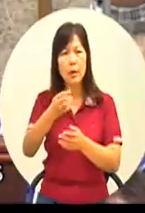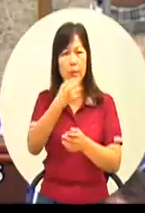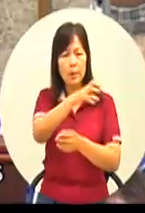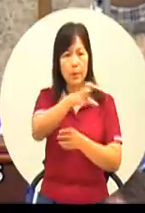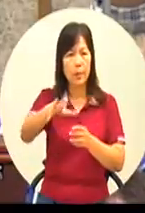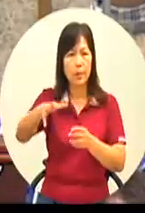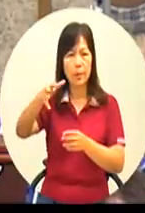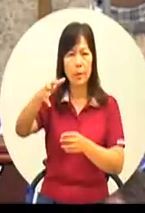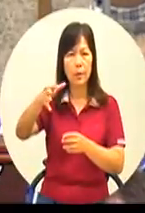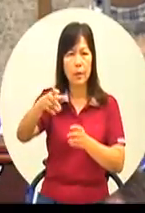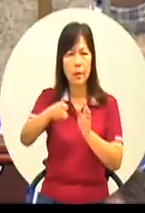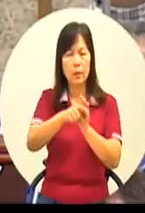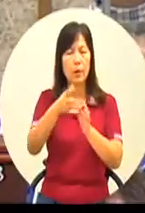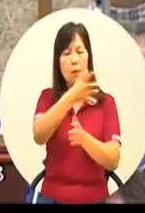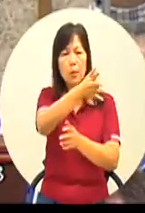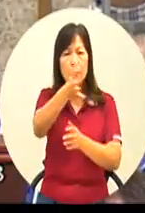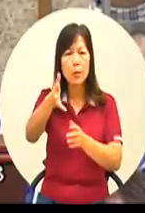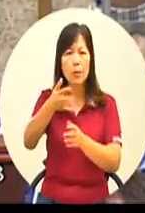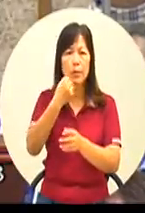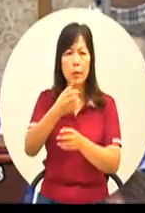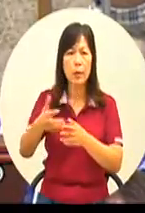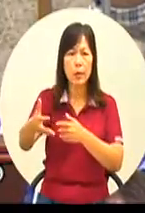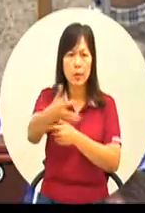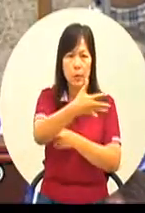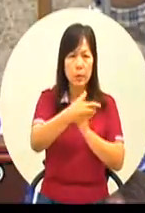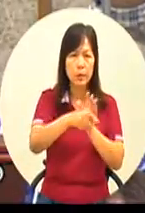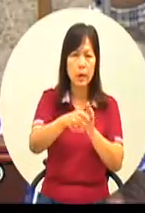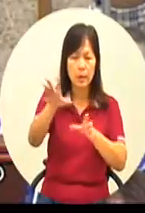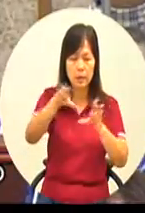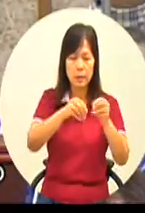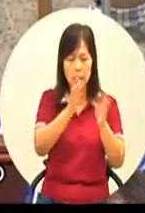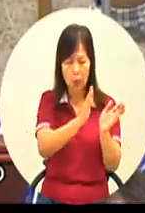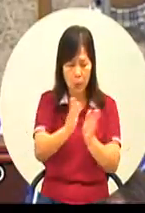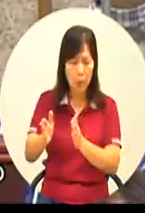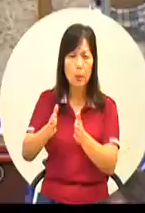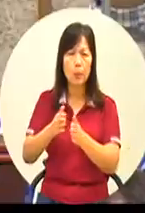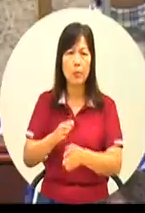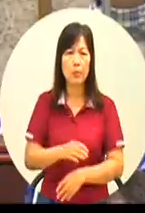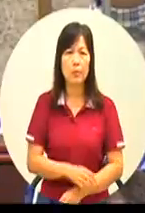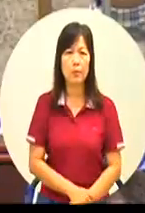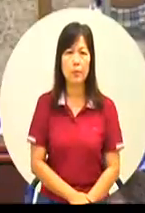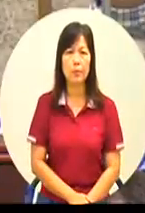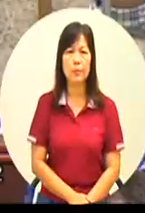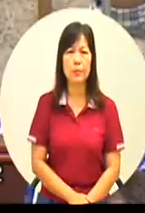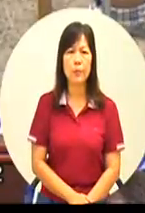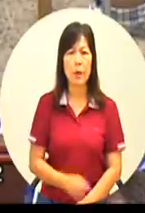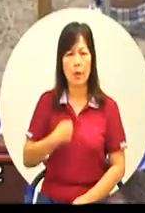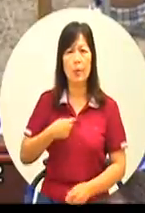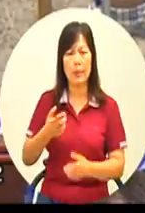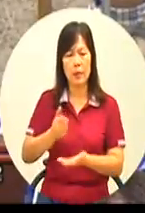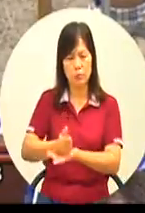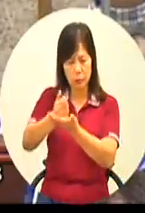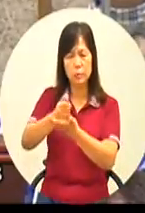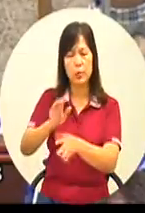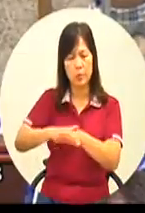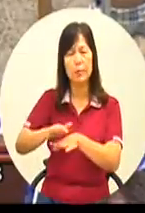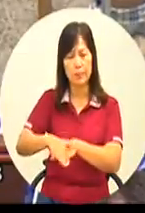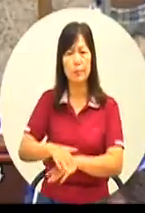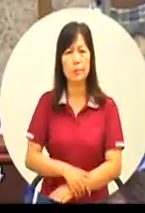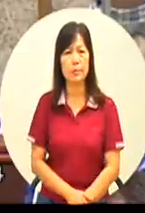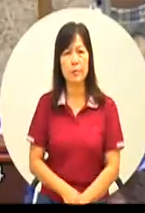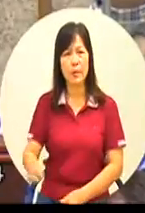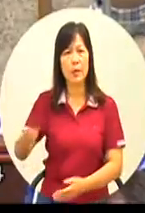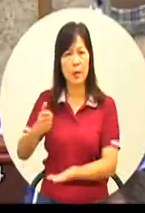我们会跟各局处来做这样一个。资料的会诊哈，那我们也尊重议员自己